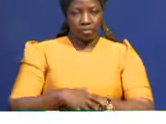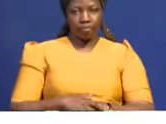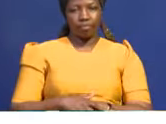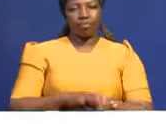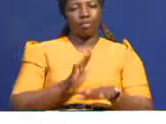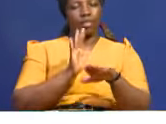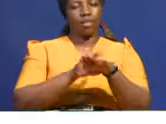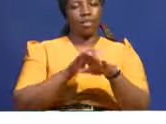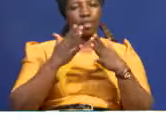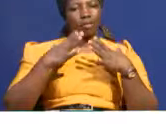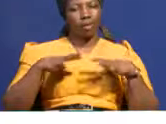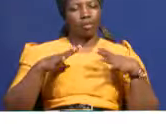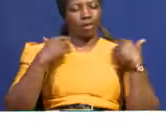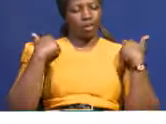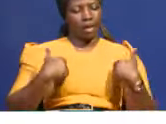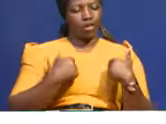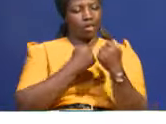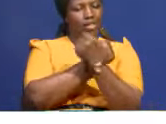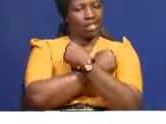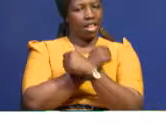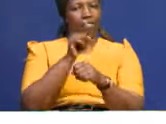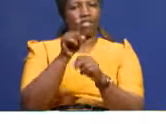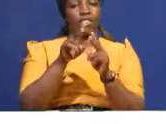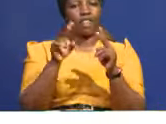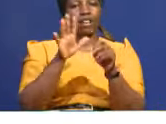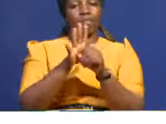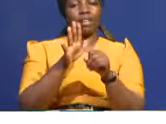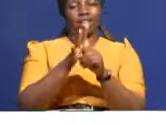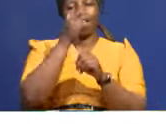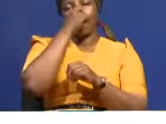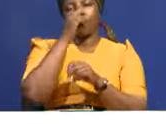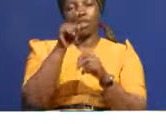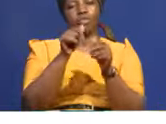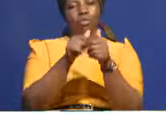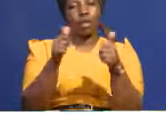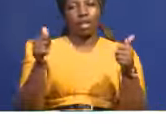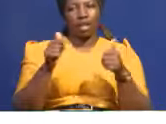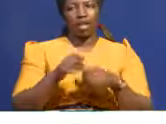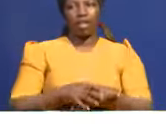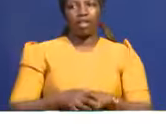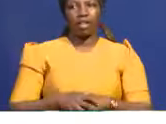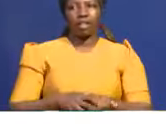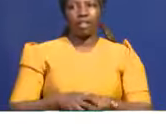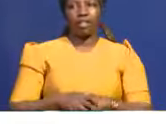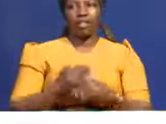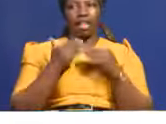Good people, I love you very much and I wish you well. Yes, sir. Asanteni sana.